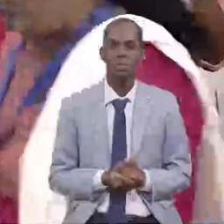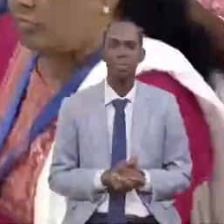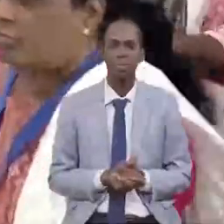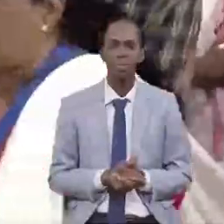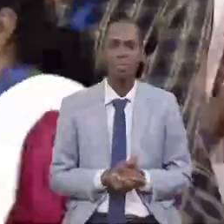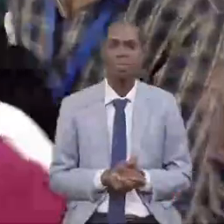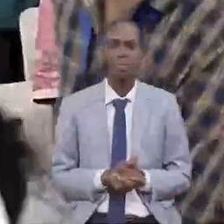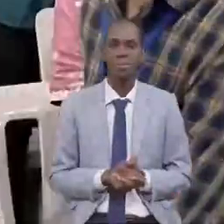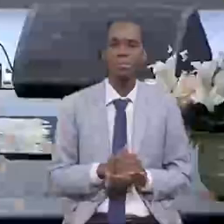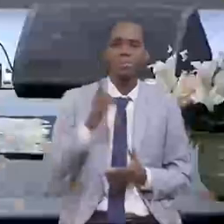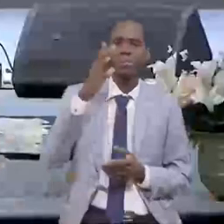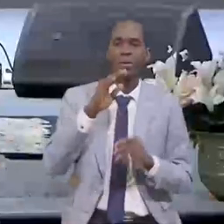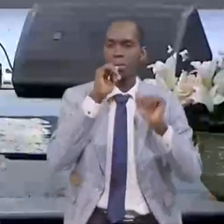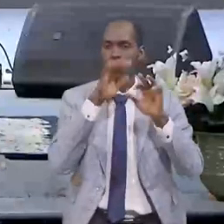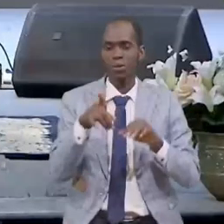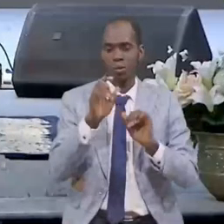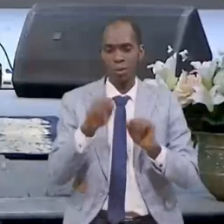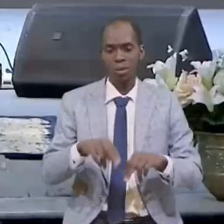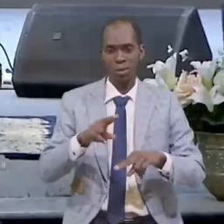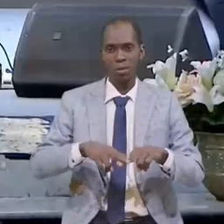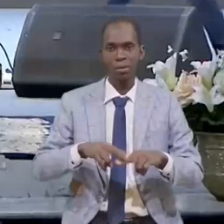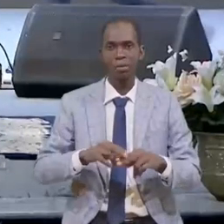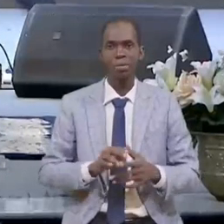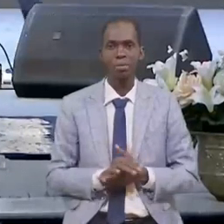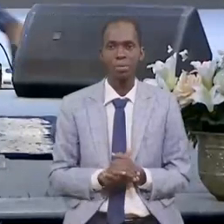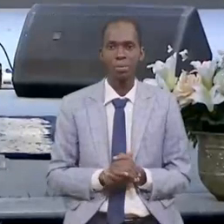Que Dieu vous bénisse pour vous asseoir.